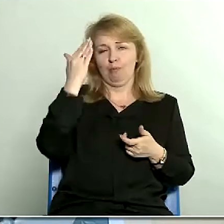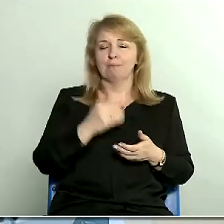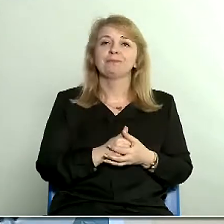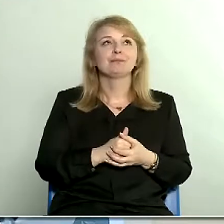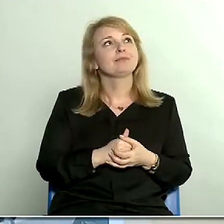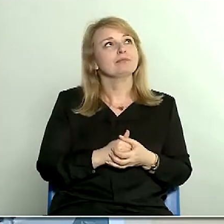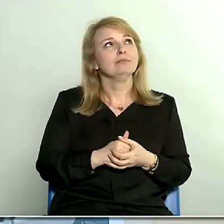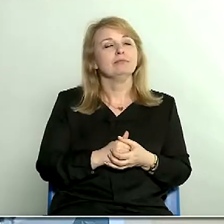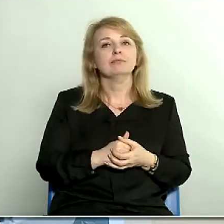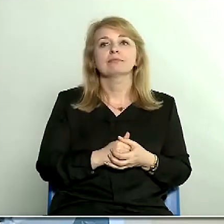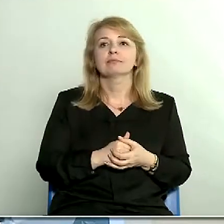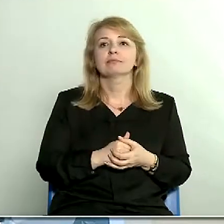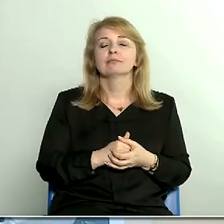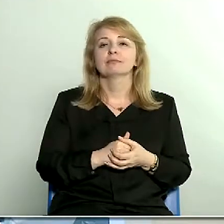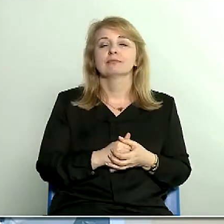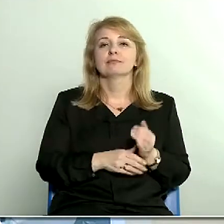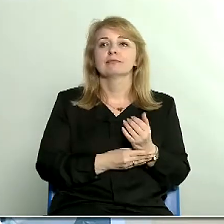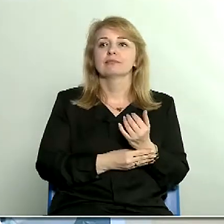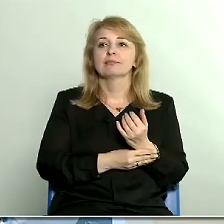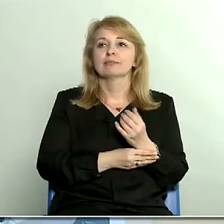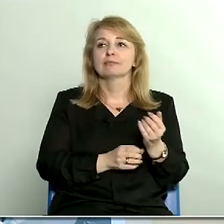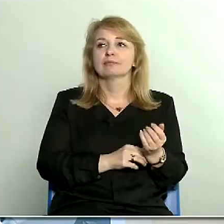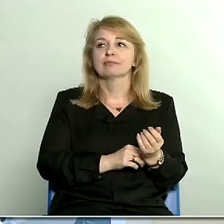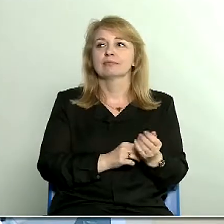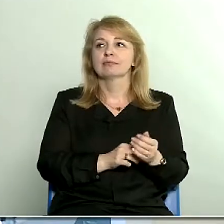prezentację. Dobrze.